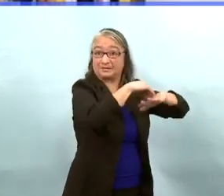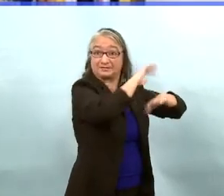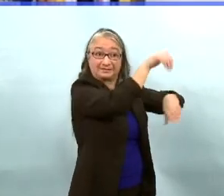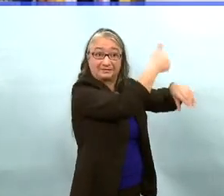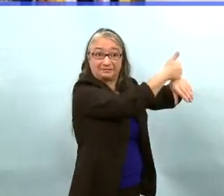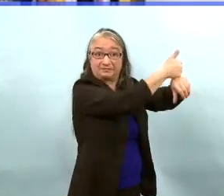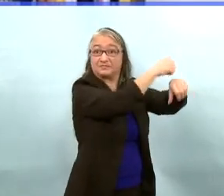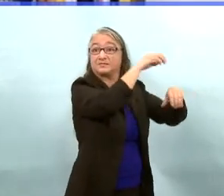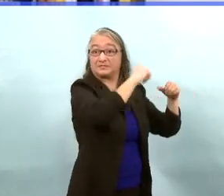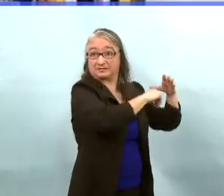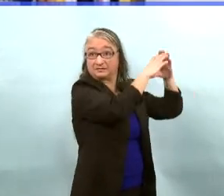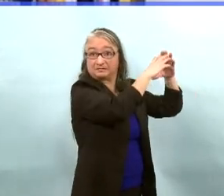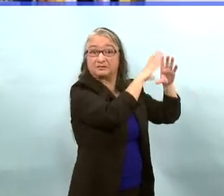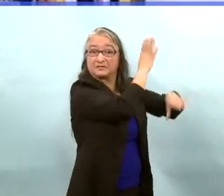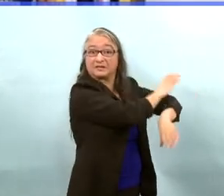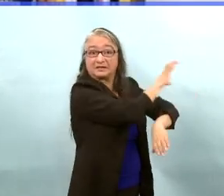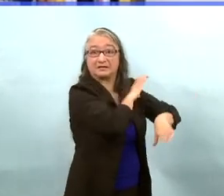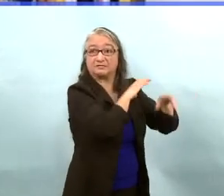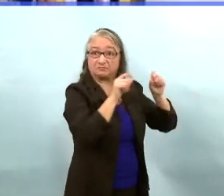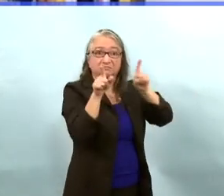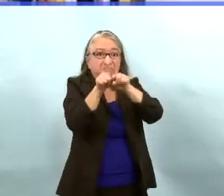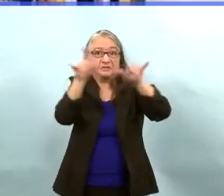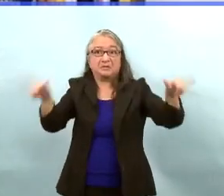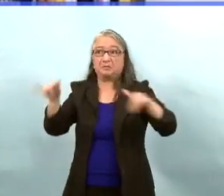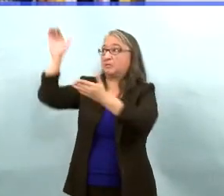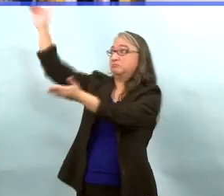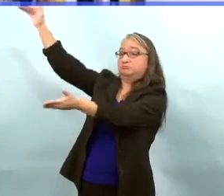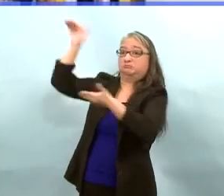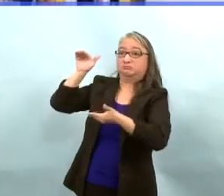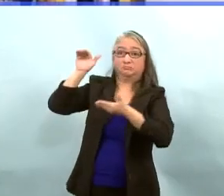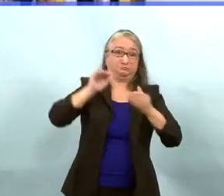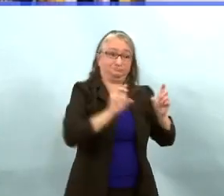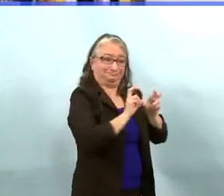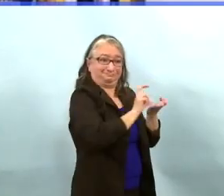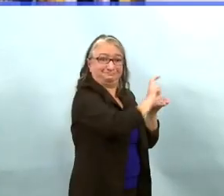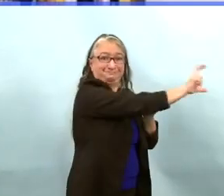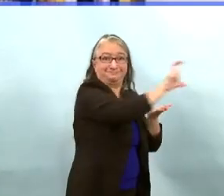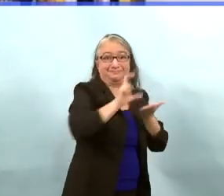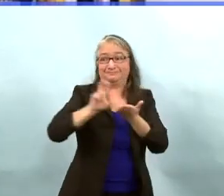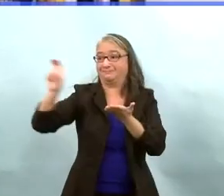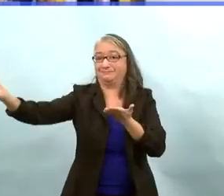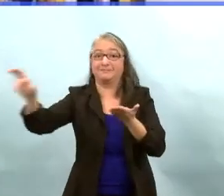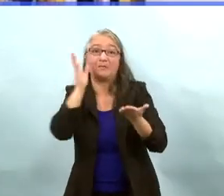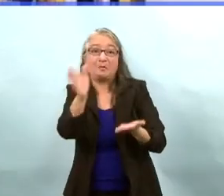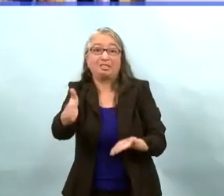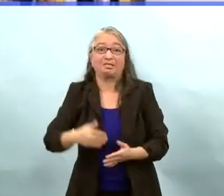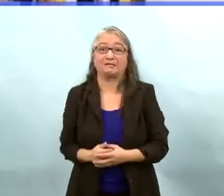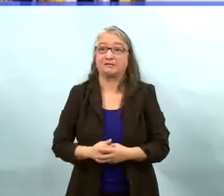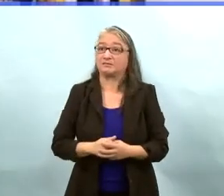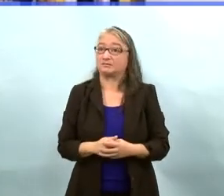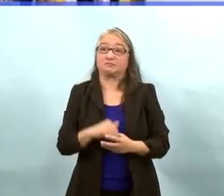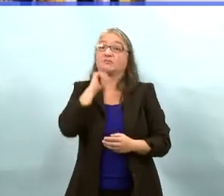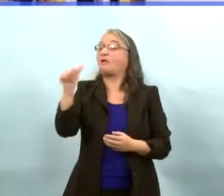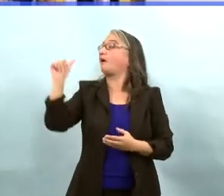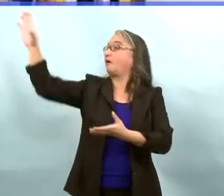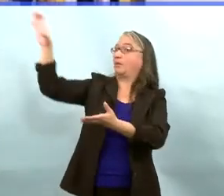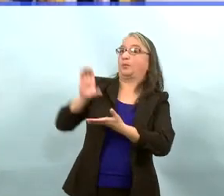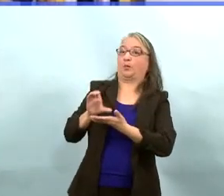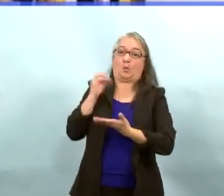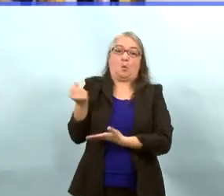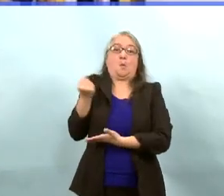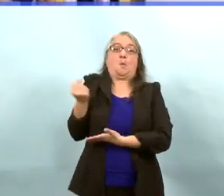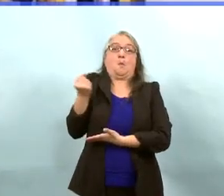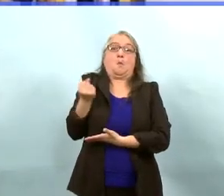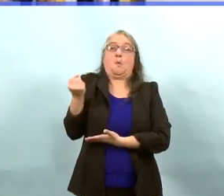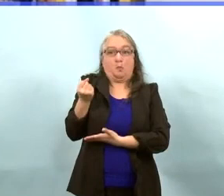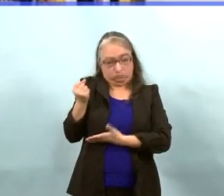région, il va y avoir des cliniques qui vont fonctionner avec des contextes particuliers. Je n'ai